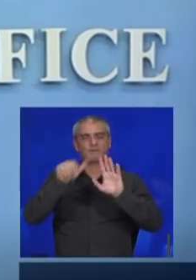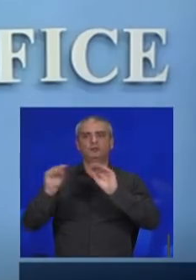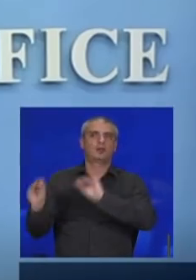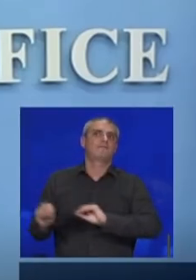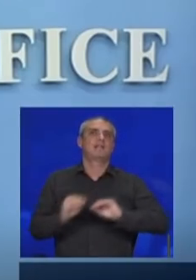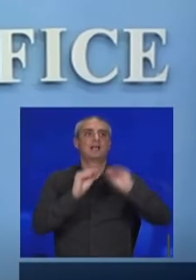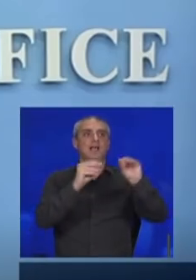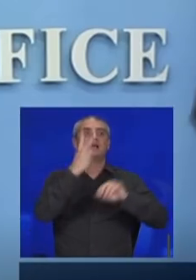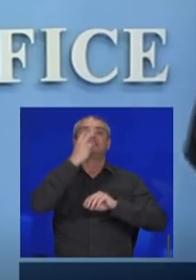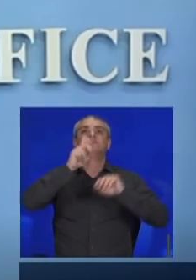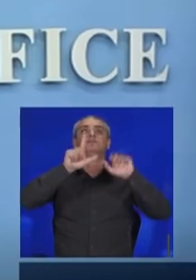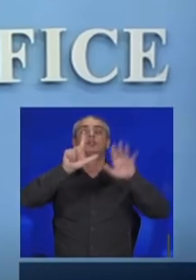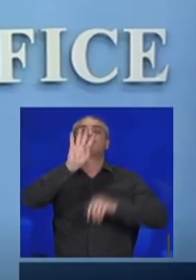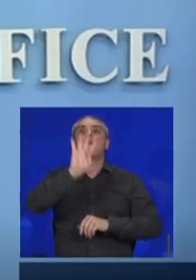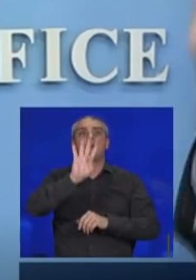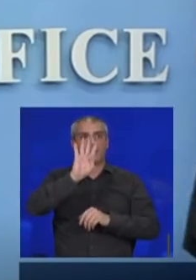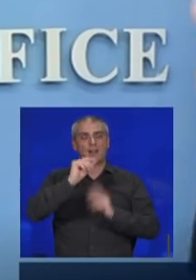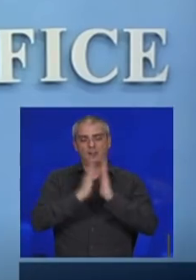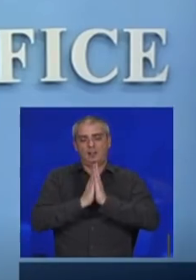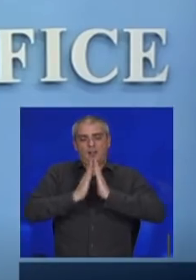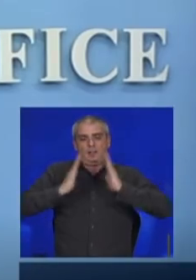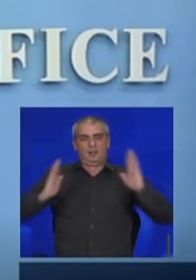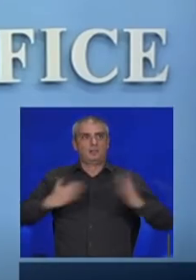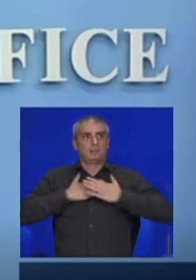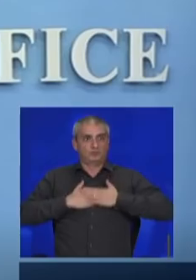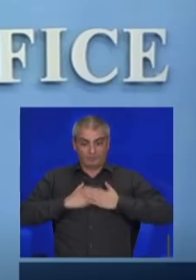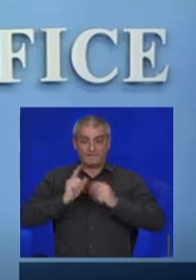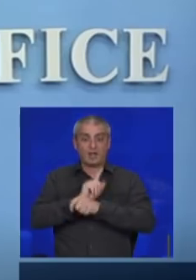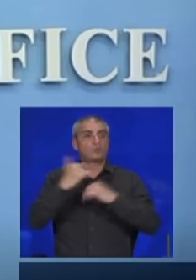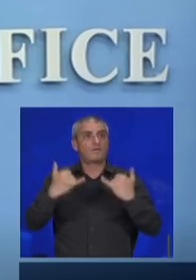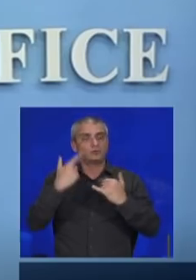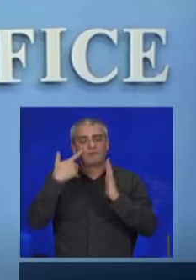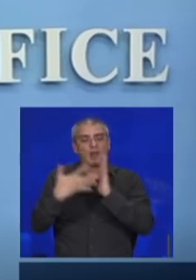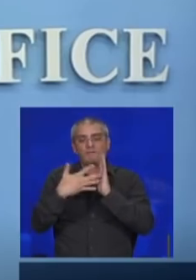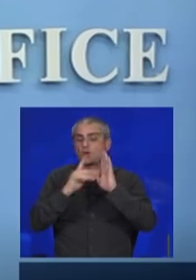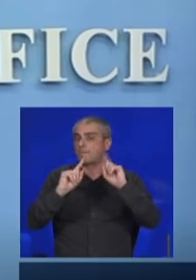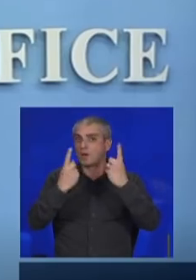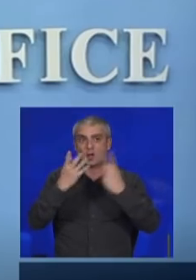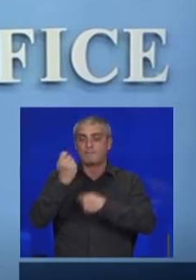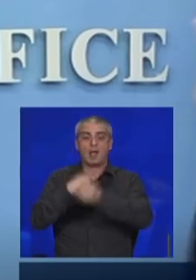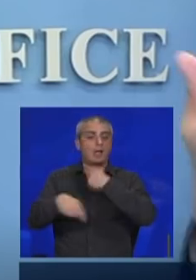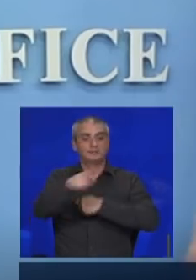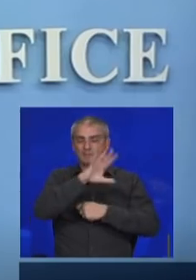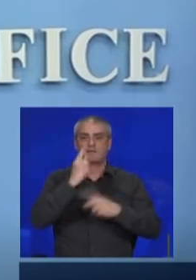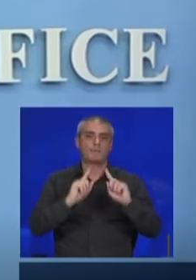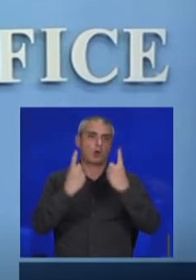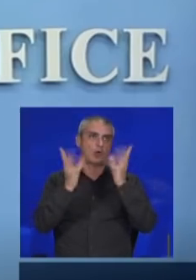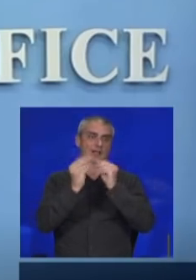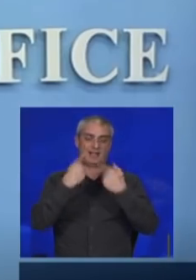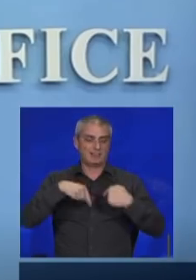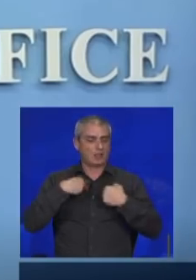לאפריל, כדי לתת מרווח נשימה, וגם בתקופה הזאת לבדוק מה קורה עם העסקים, ומה קורה גם איתנו, איך אנחנו